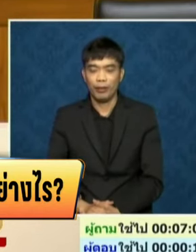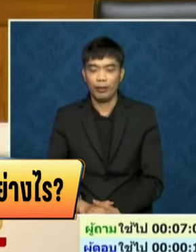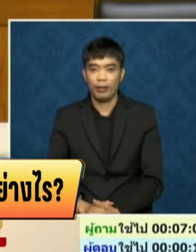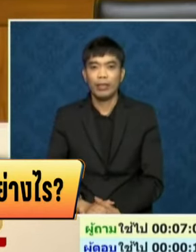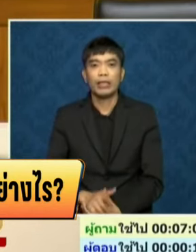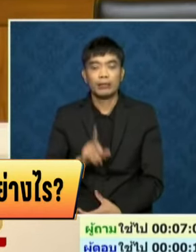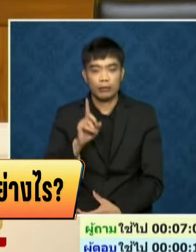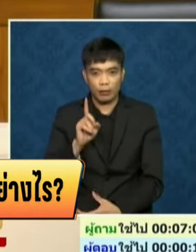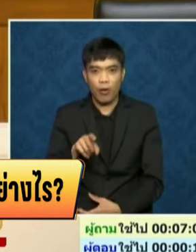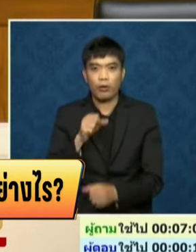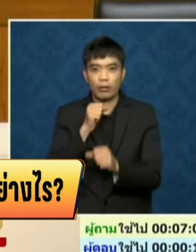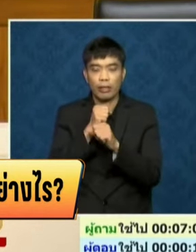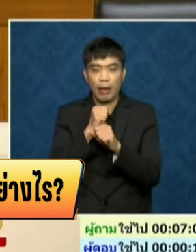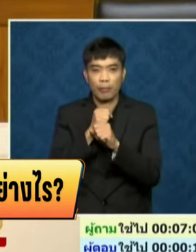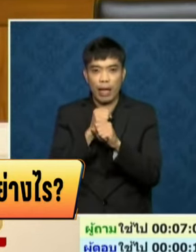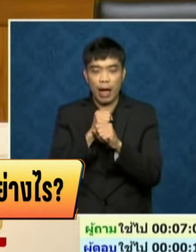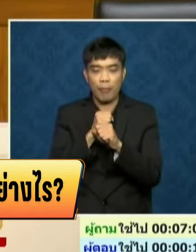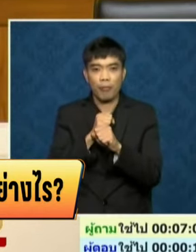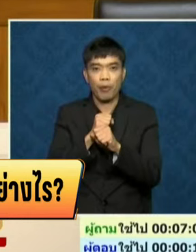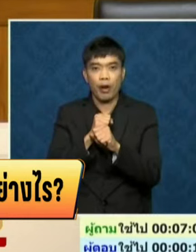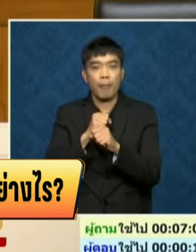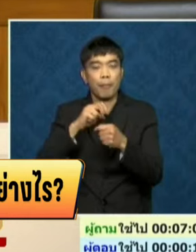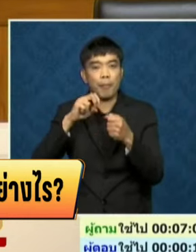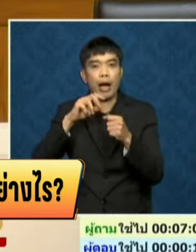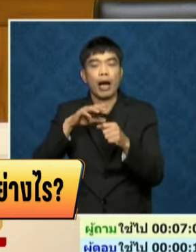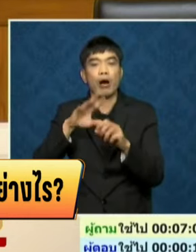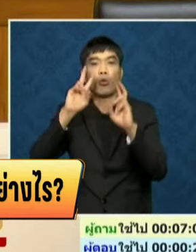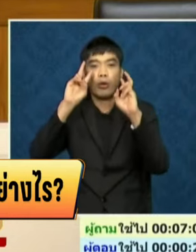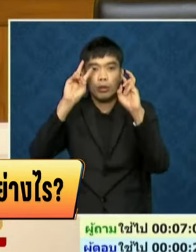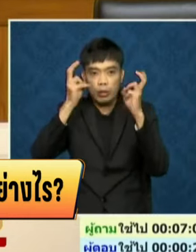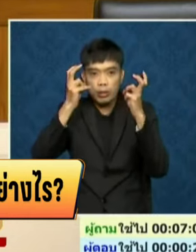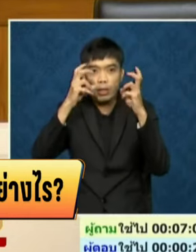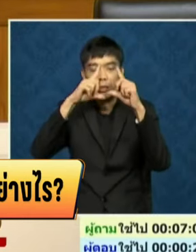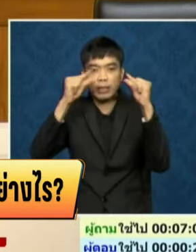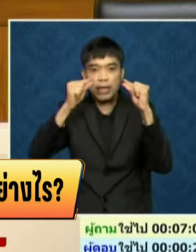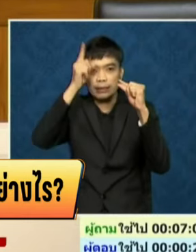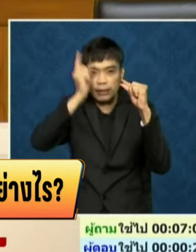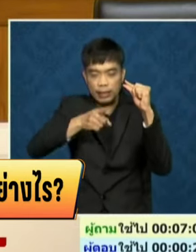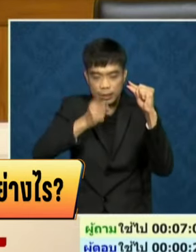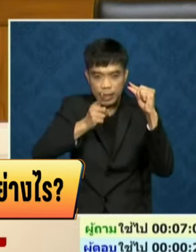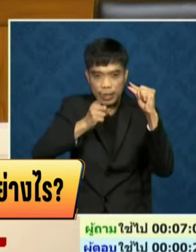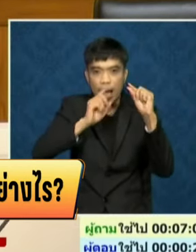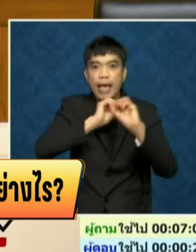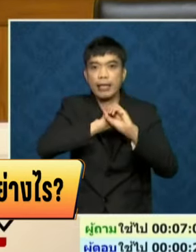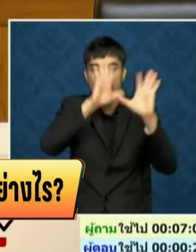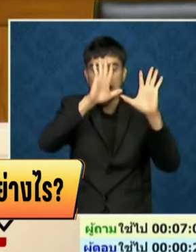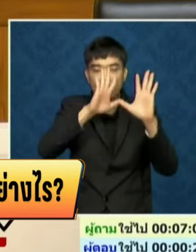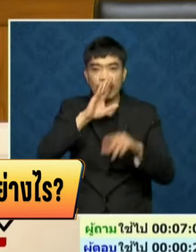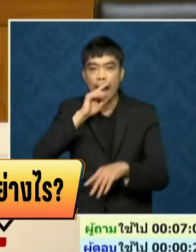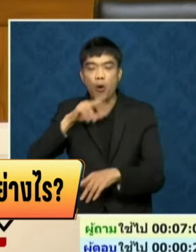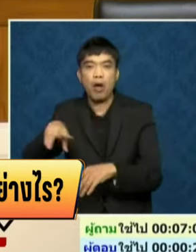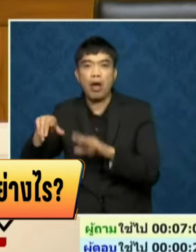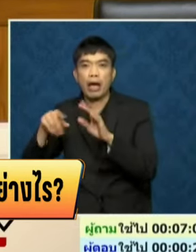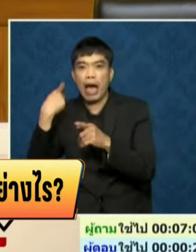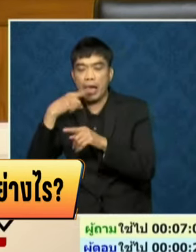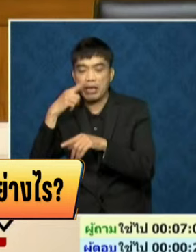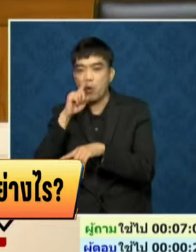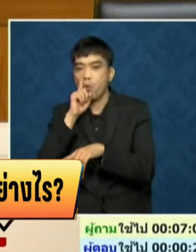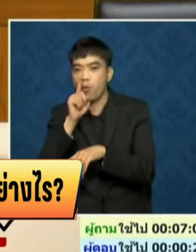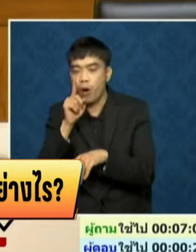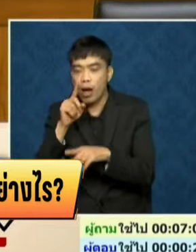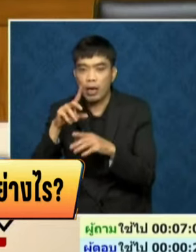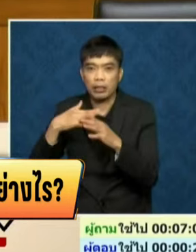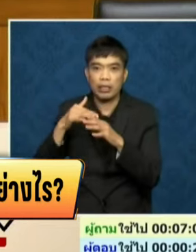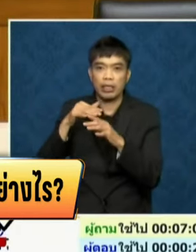เจนเลยนะคะว่าห้องพักชั้น 14กันระเบิดได้หรอออมีความปลอดภัยกว่าห้องอื่นยังไงบ้างที่สำคัญถามไปถึง